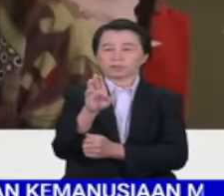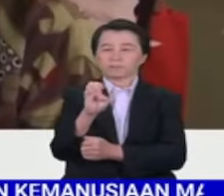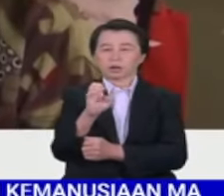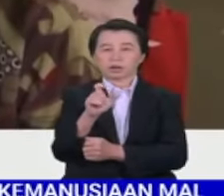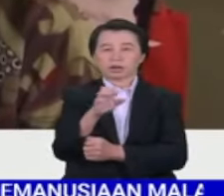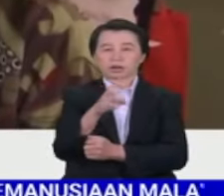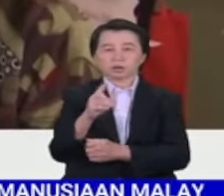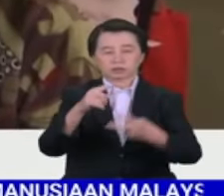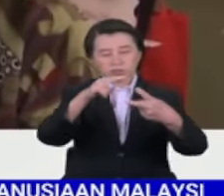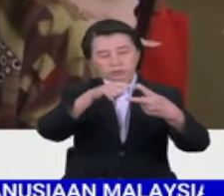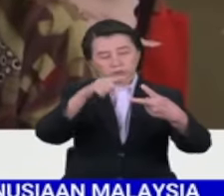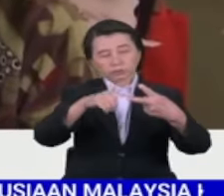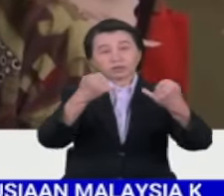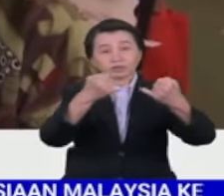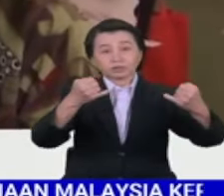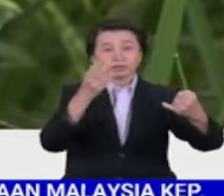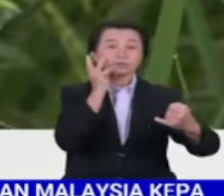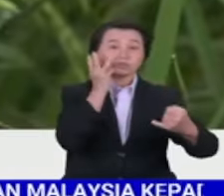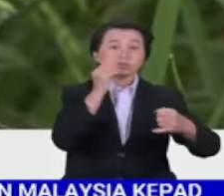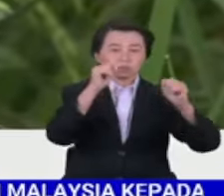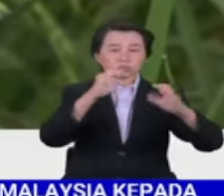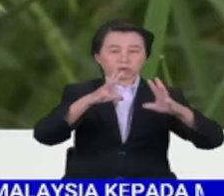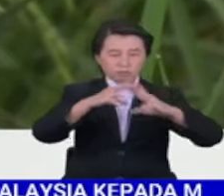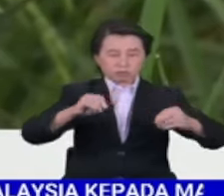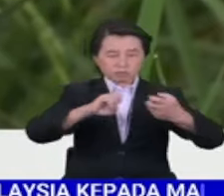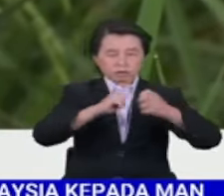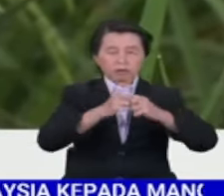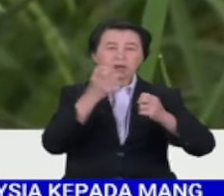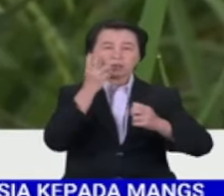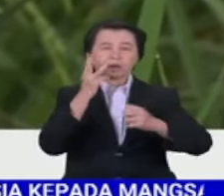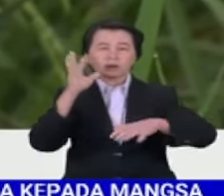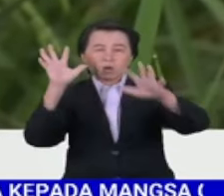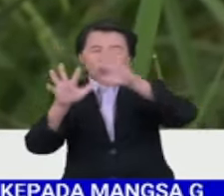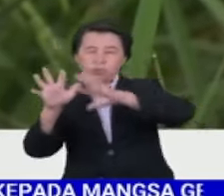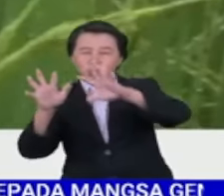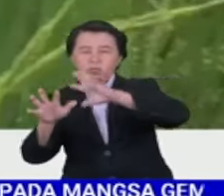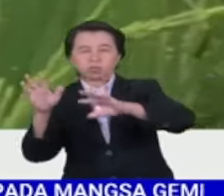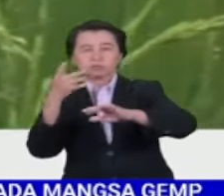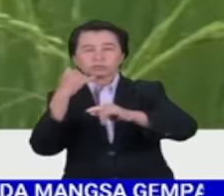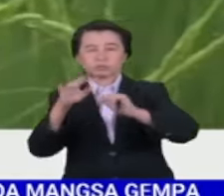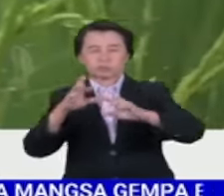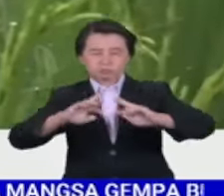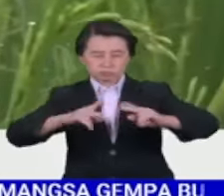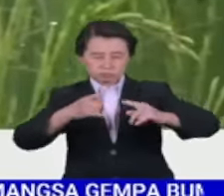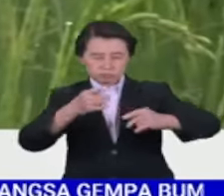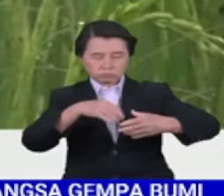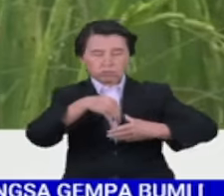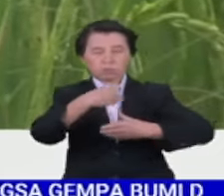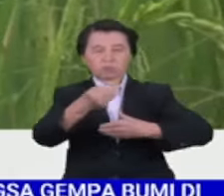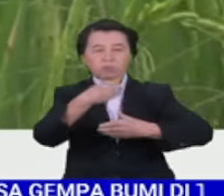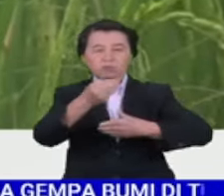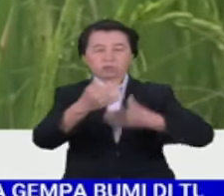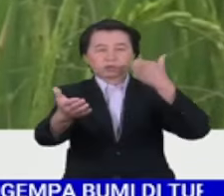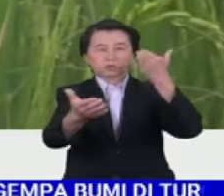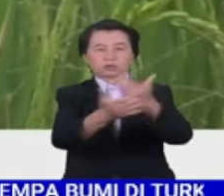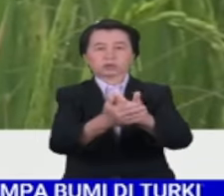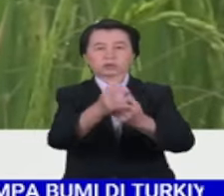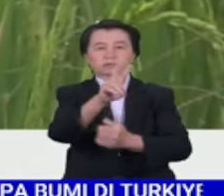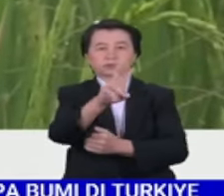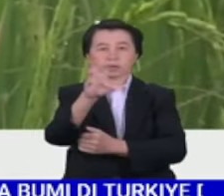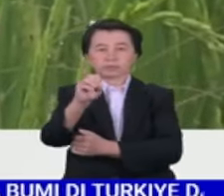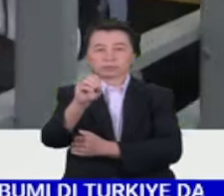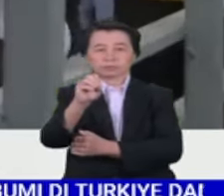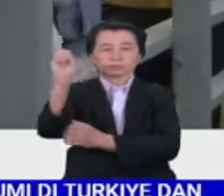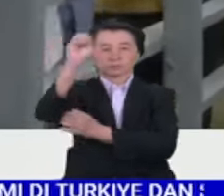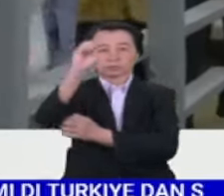kedua-dua variasi ini dapat mengatasi masalah padi angin dan meningkatkan hasil pengeluaran padi sehingga 20